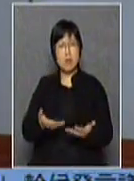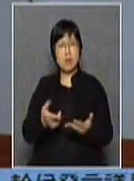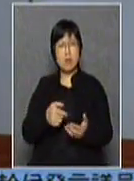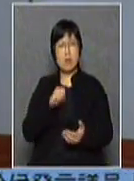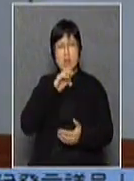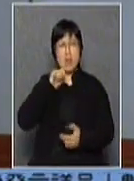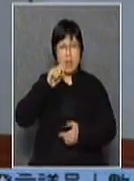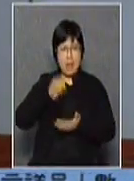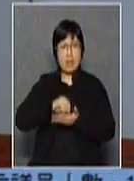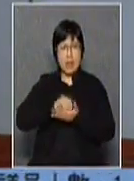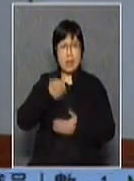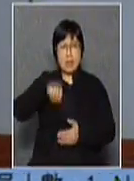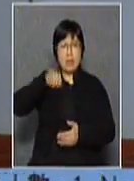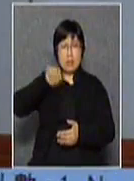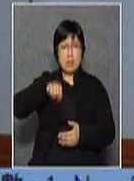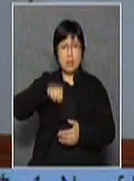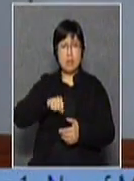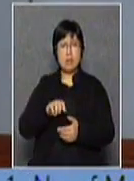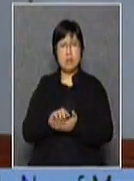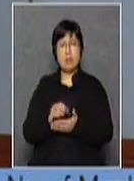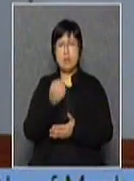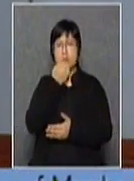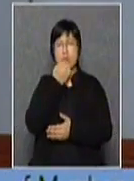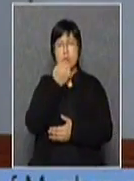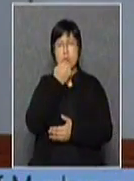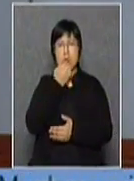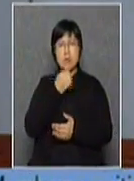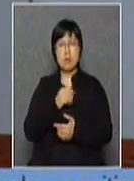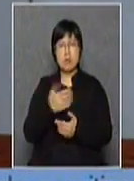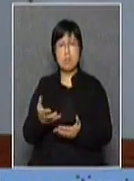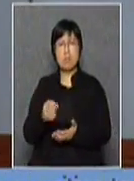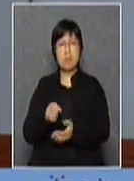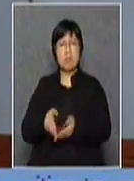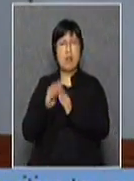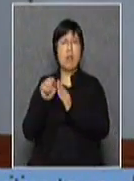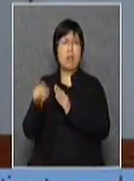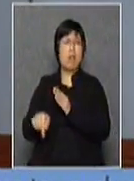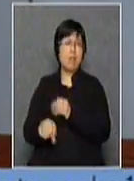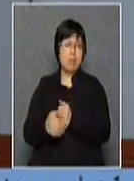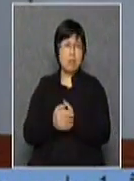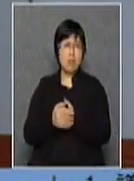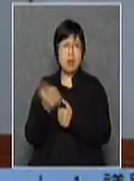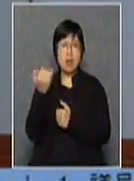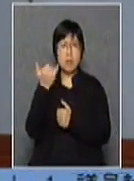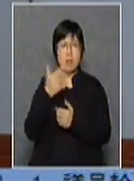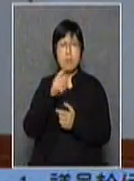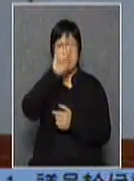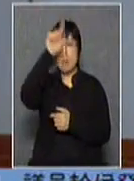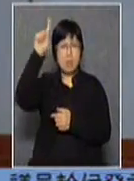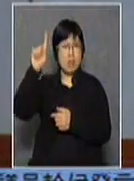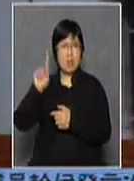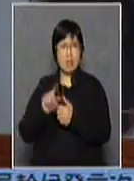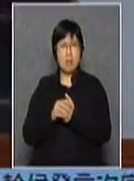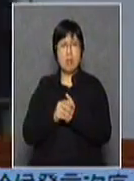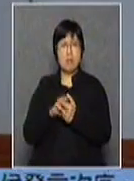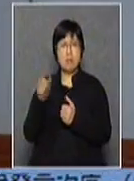切齒講嘅東涌就係咁做出嚟噶嘛？係咪啊？任何一個知